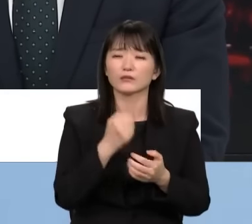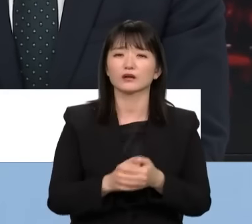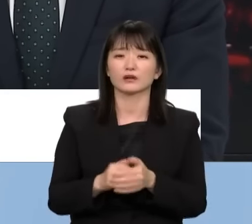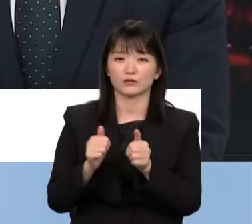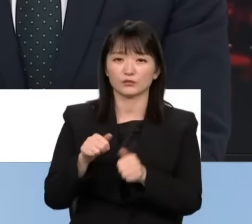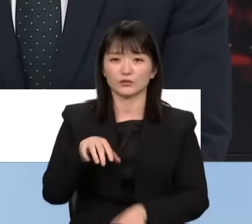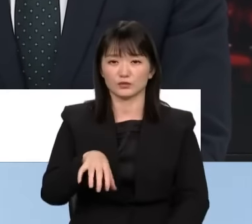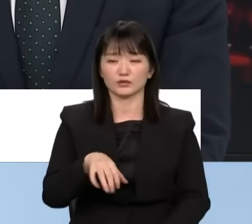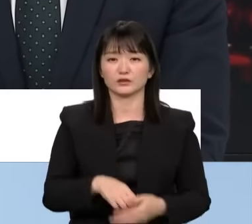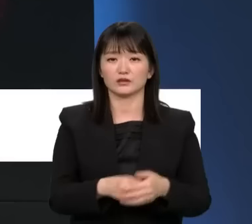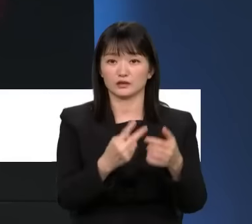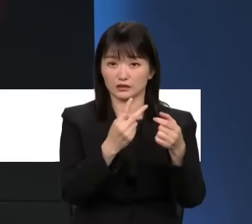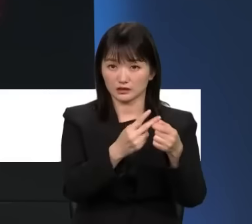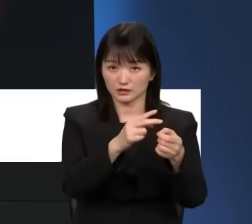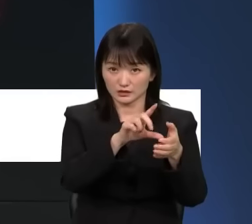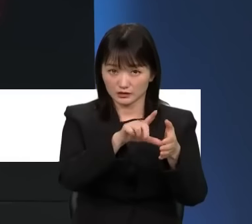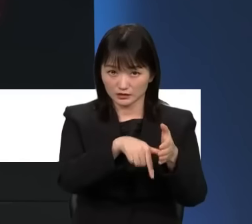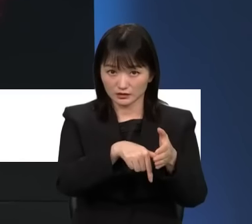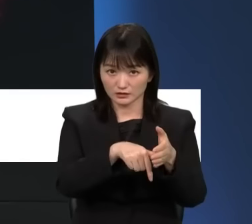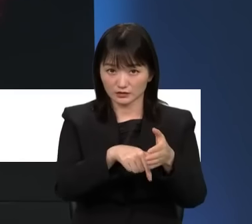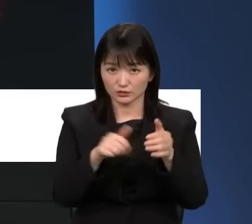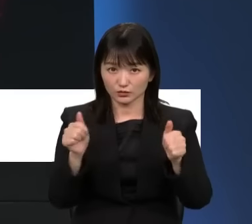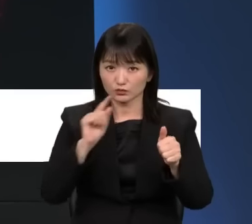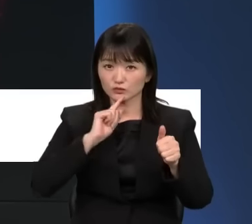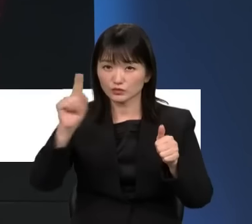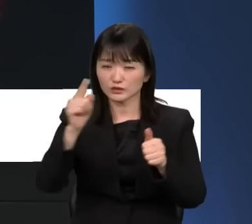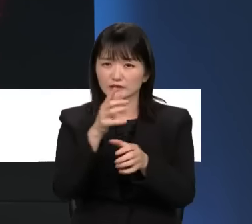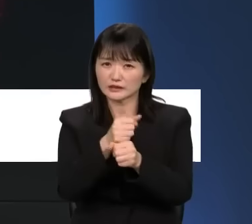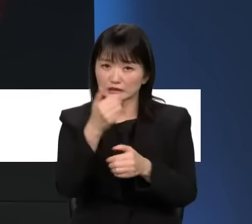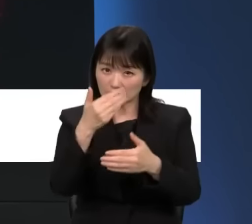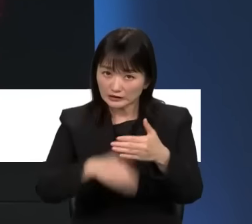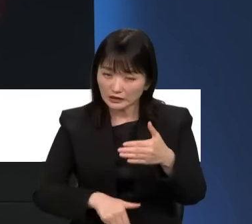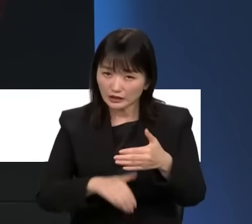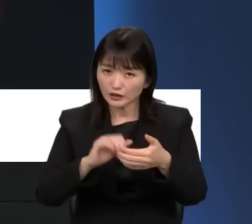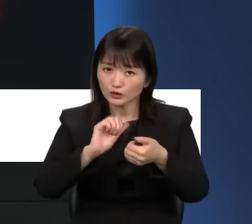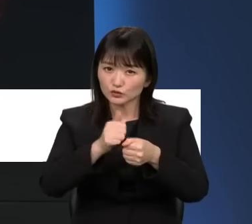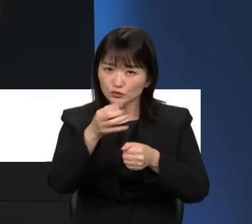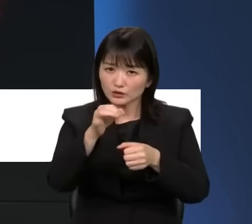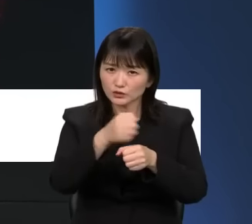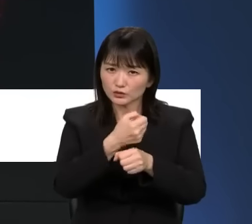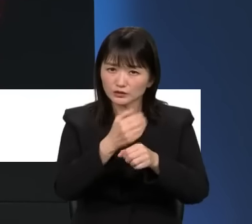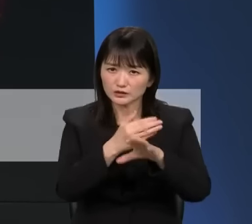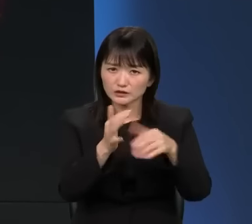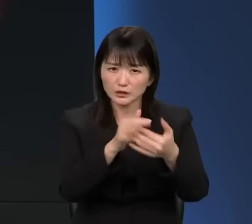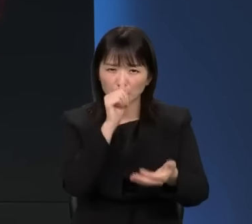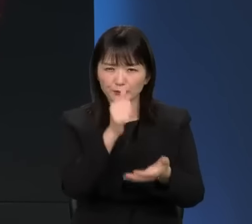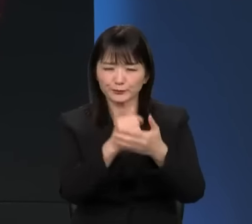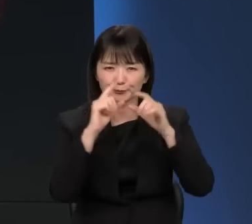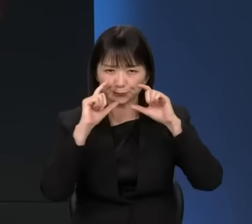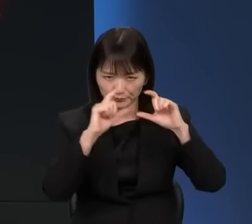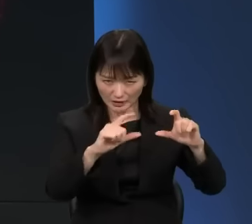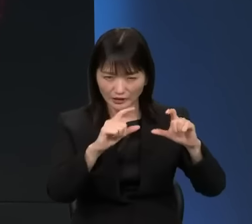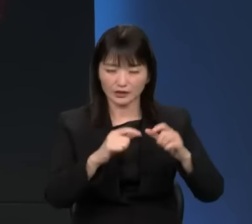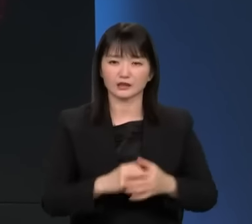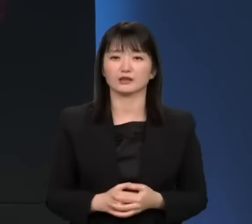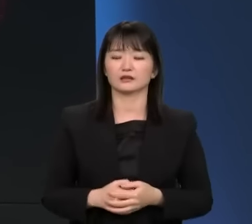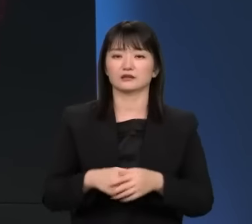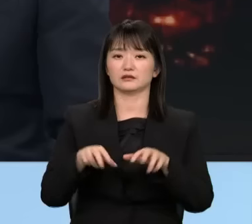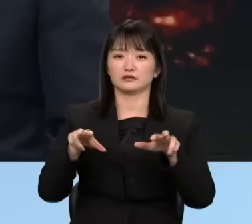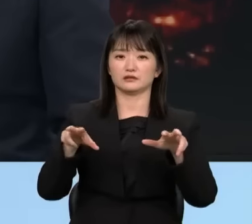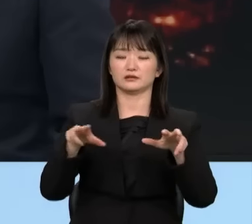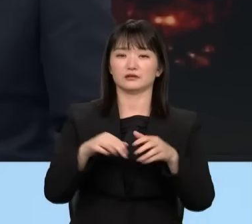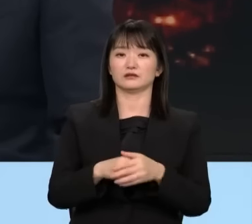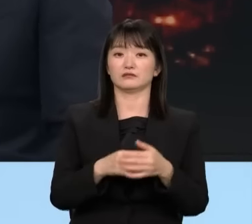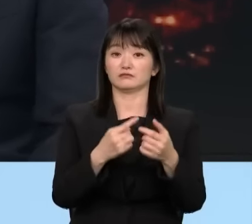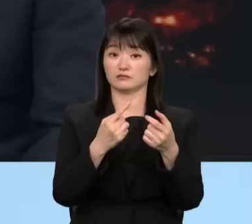법원은이 2차 시기를 놓고 공소 시효가 남았다고 보고 주가조작 일당에게 유죄를 선고했습니다 그런데 지금 나온게